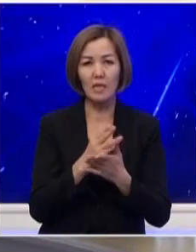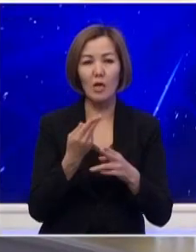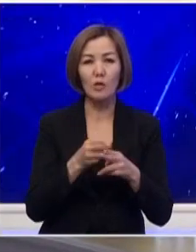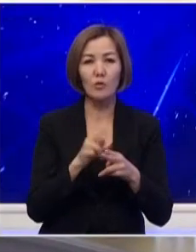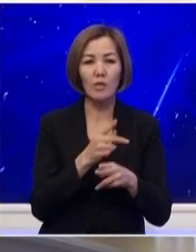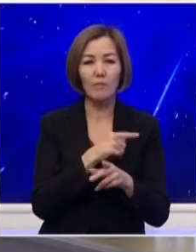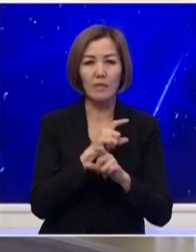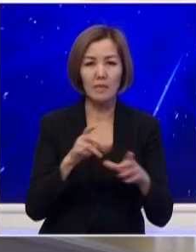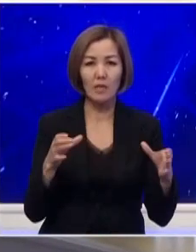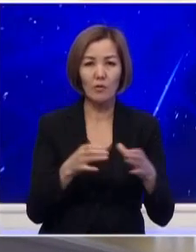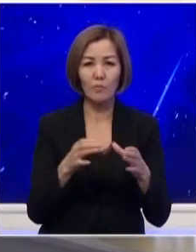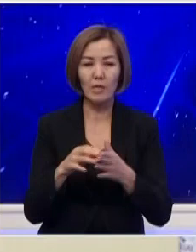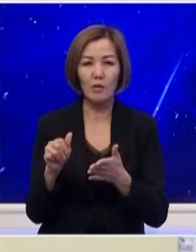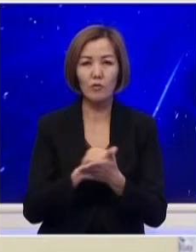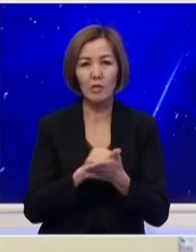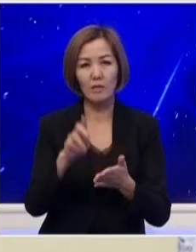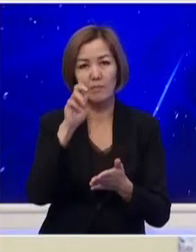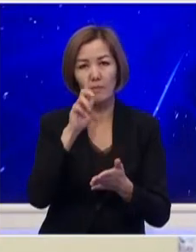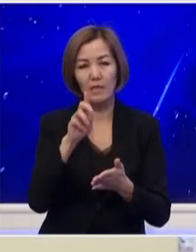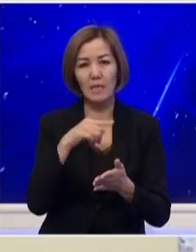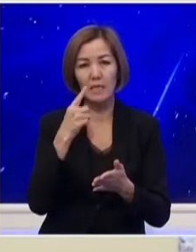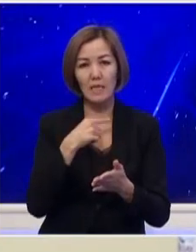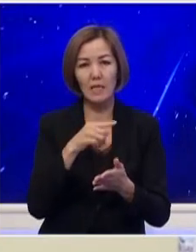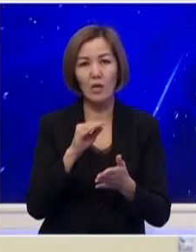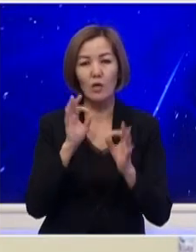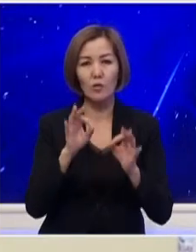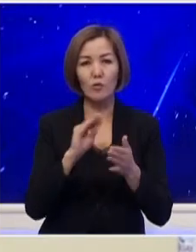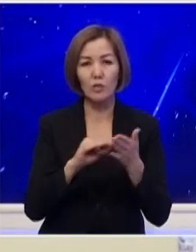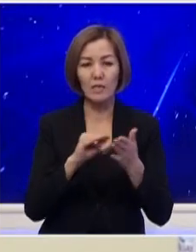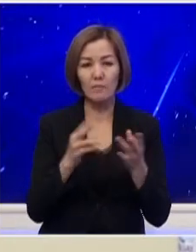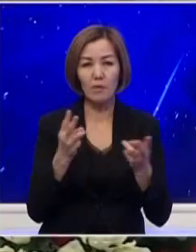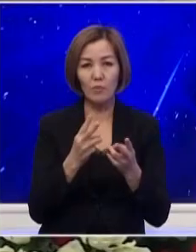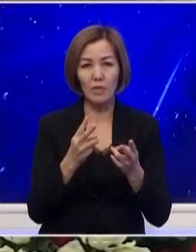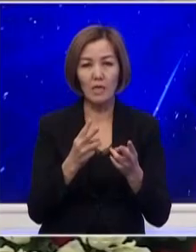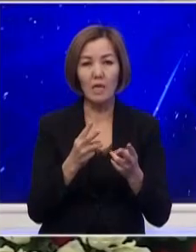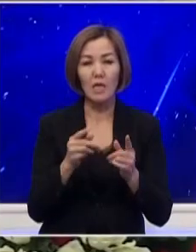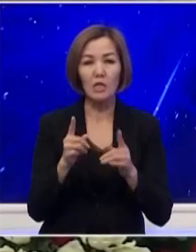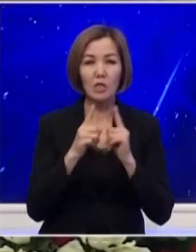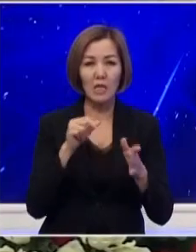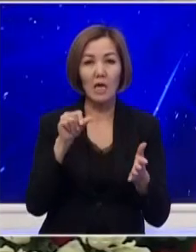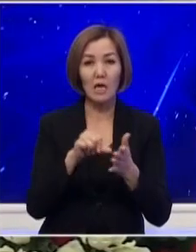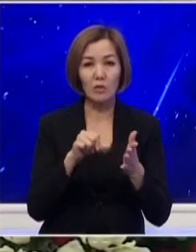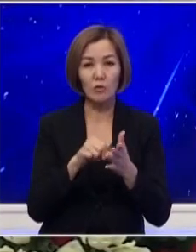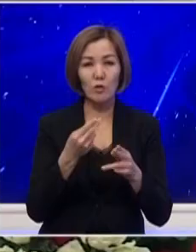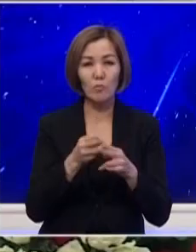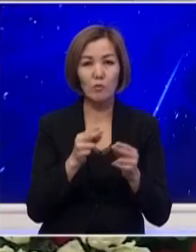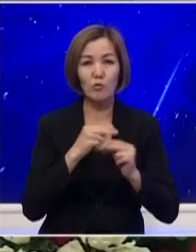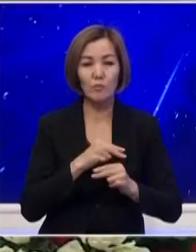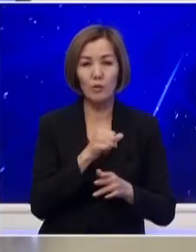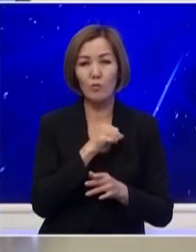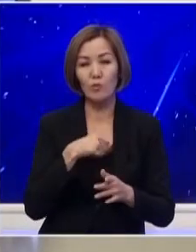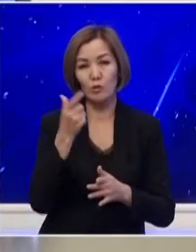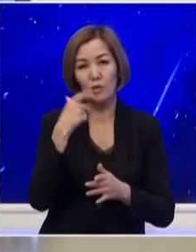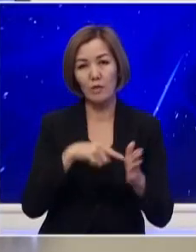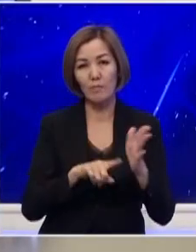кездеседі. Сондай-ақ, медициналық ұйымдарда құжаттар мемлекеттік тілде дұрыс рәсімделмейді. Жиынға қатысушылар алдымен бұл жұмыстарды өздерінен